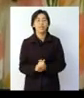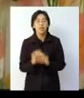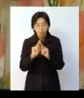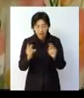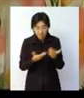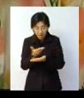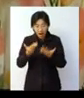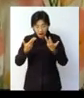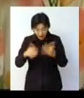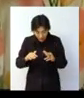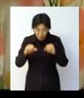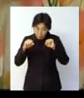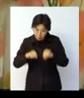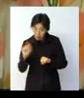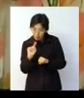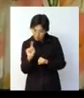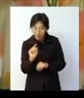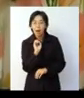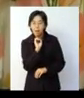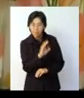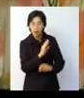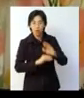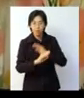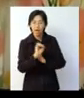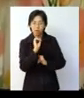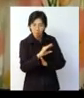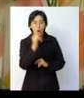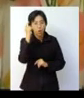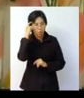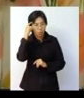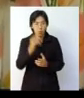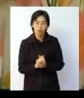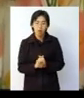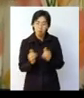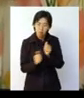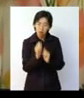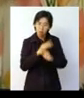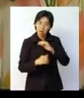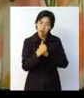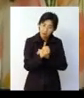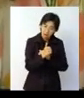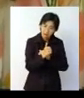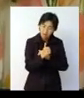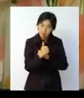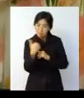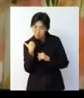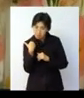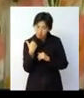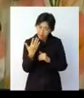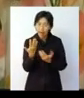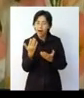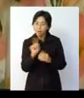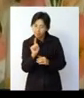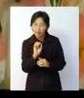พิจารณาแล้วก็จะแจ้งผู้ร้องผู้ยื่นคำร้องนะคะว่าเขาได้รับการพิจารณ